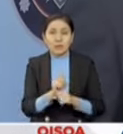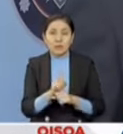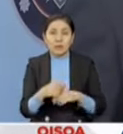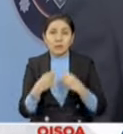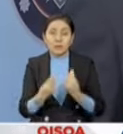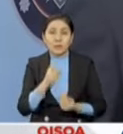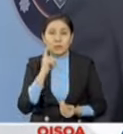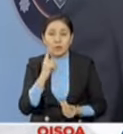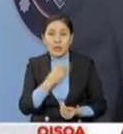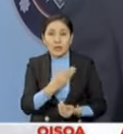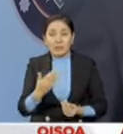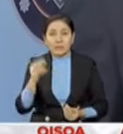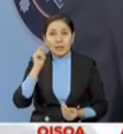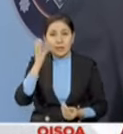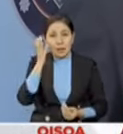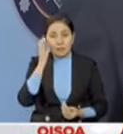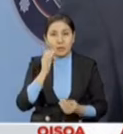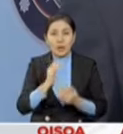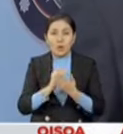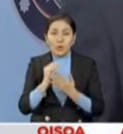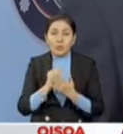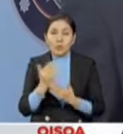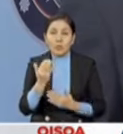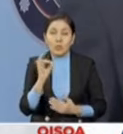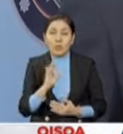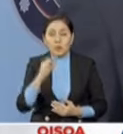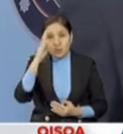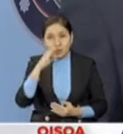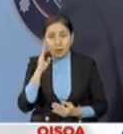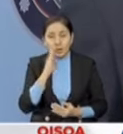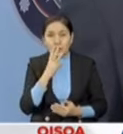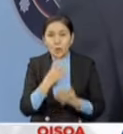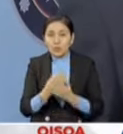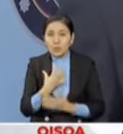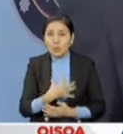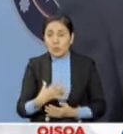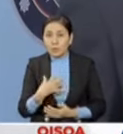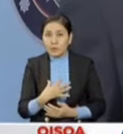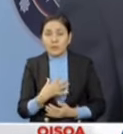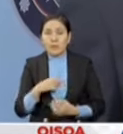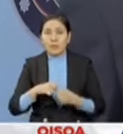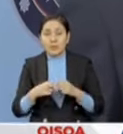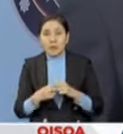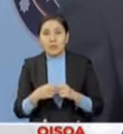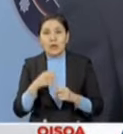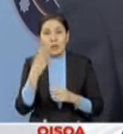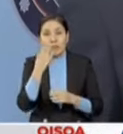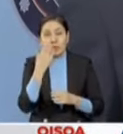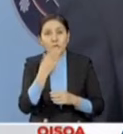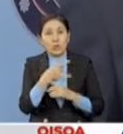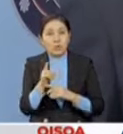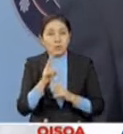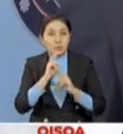bormoqda. Yoshlarimizni ta'limga uyg'otish, eng asosiy bu borada ota-onaning o'rni muhim ekanligini uqtirish masalasi aynan videorolikimiz namoyish